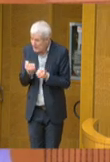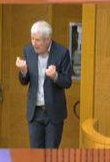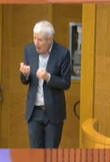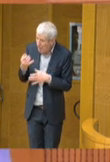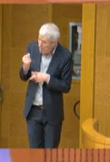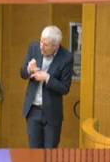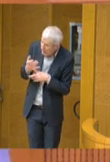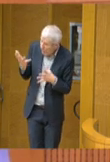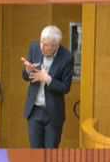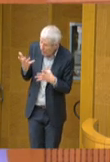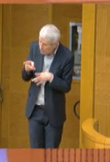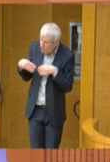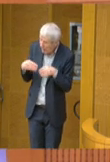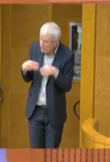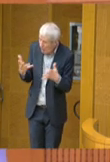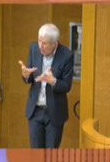hai partecipato a che cosa?